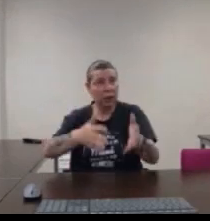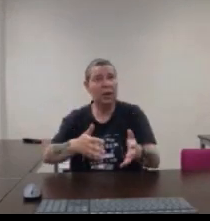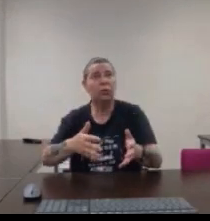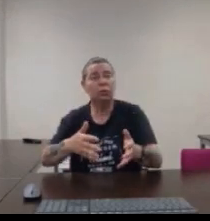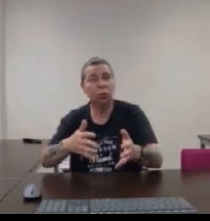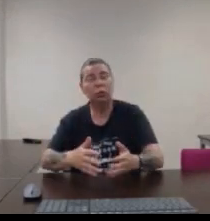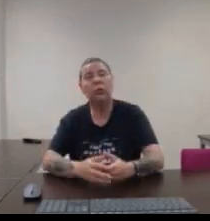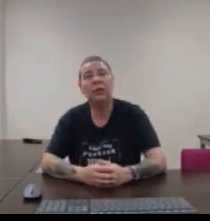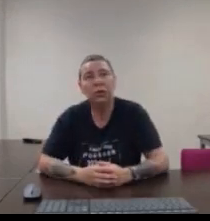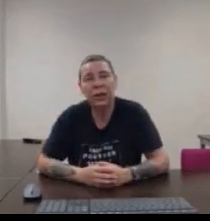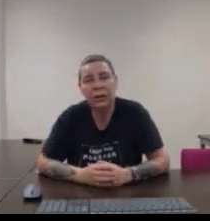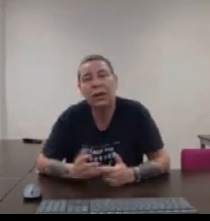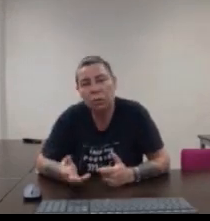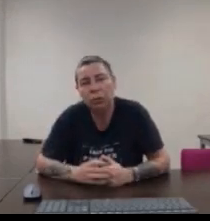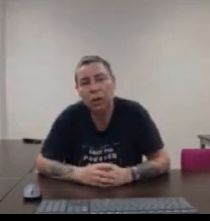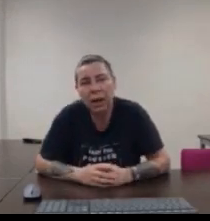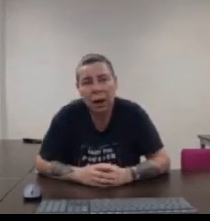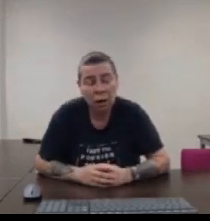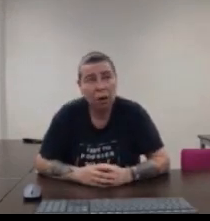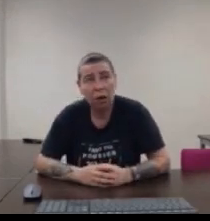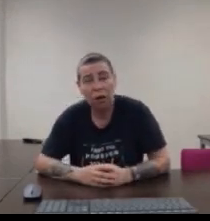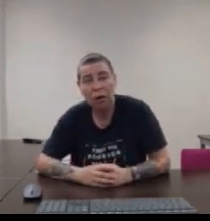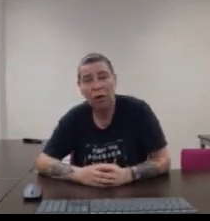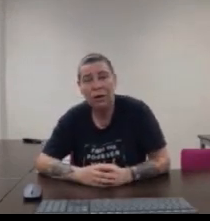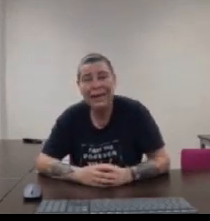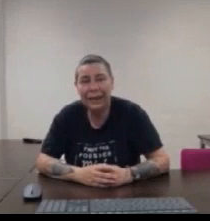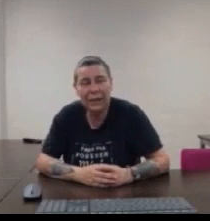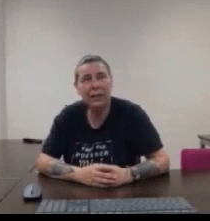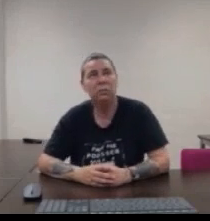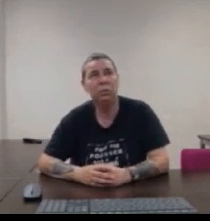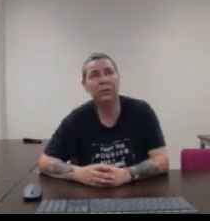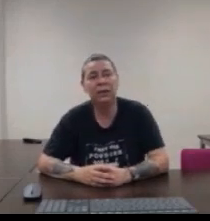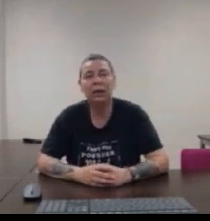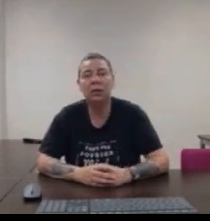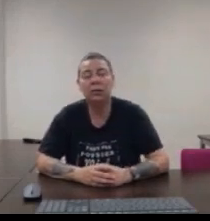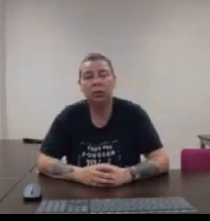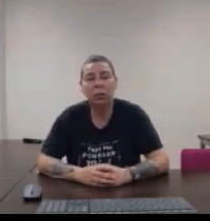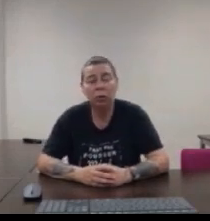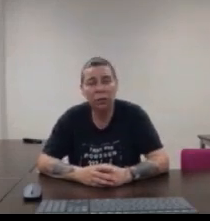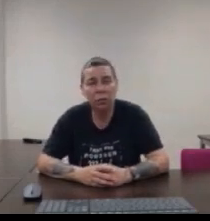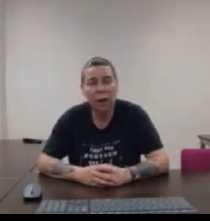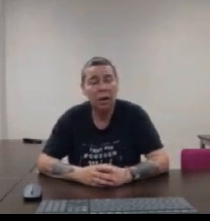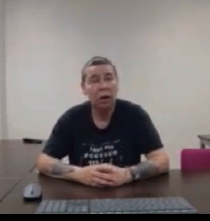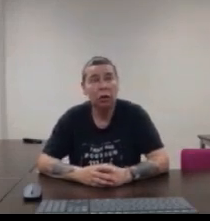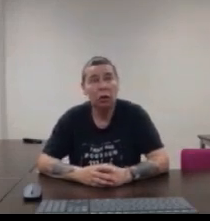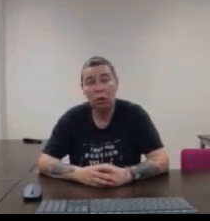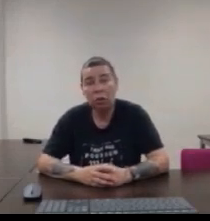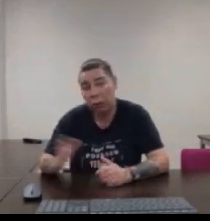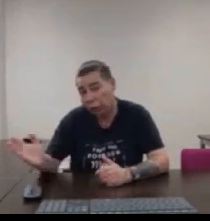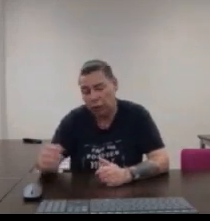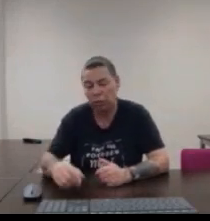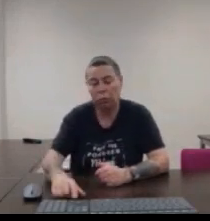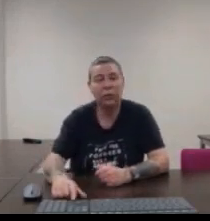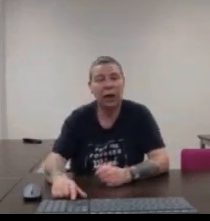la souris et quand on utilise le clavier, et on vous donnera les techniques pour éviter ce risque-là